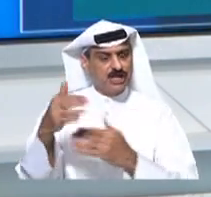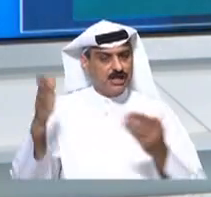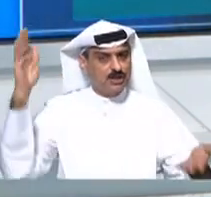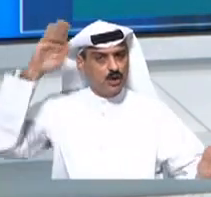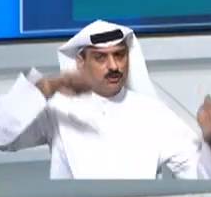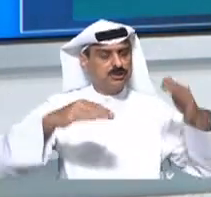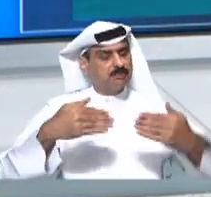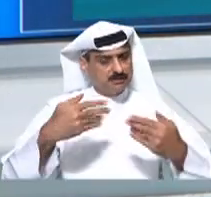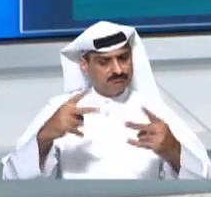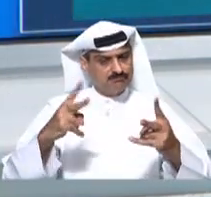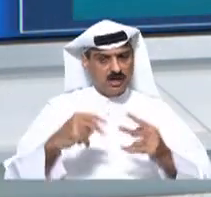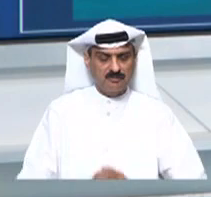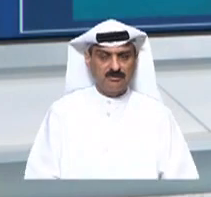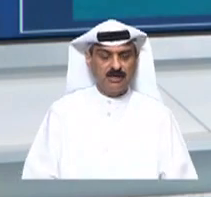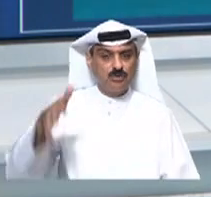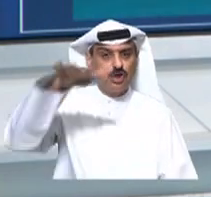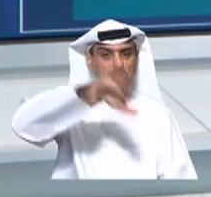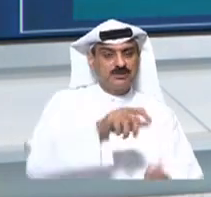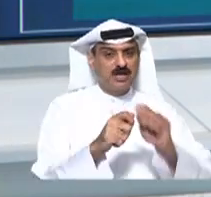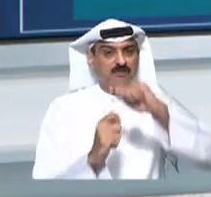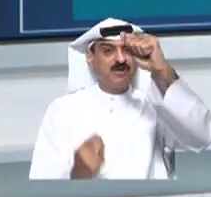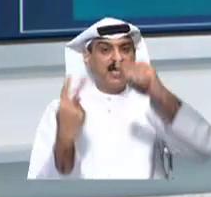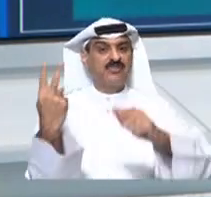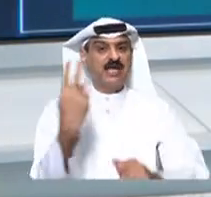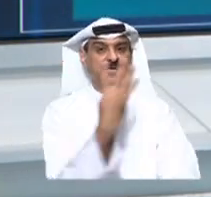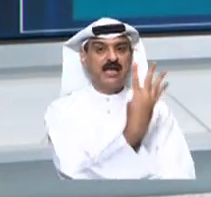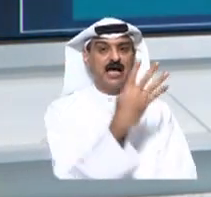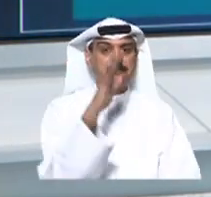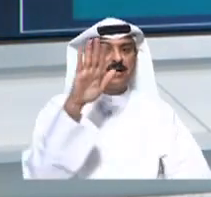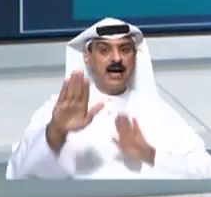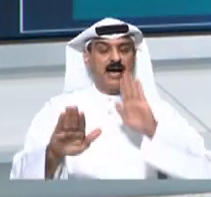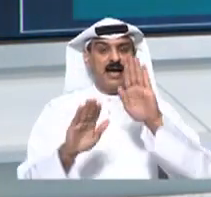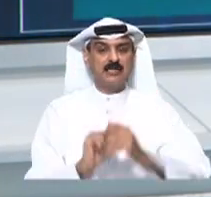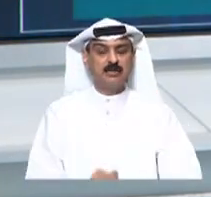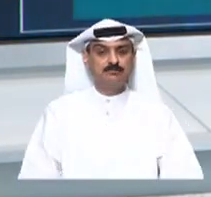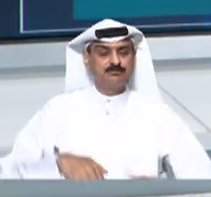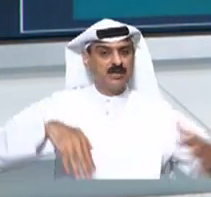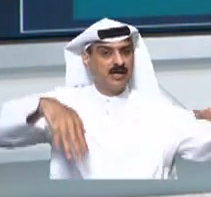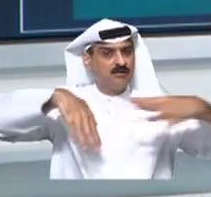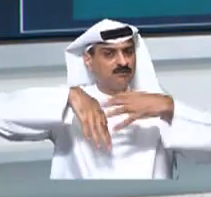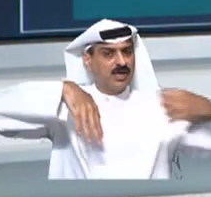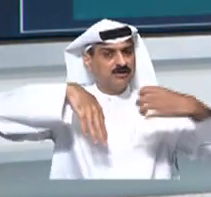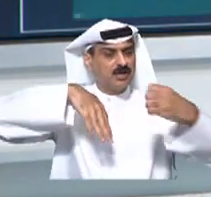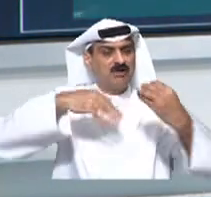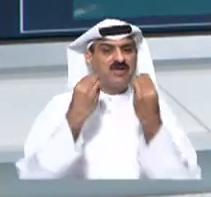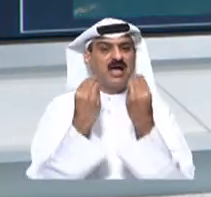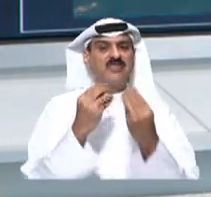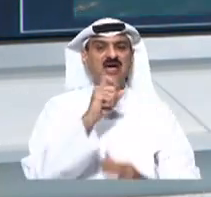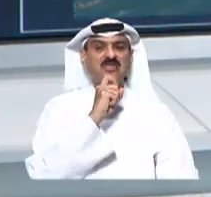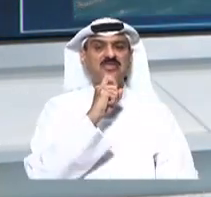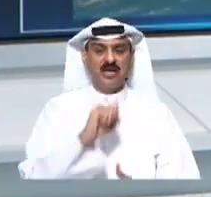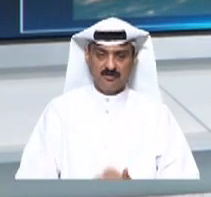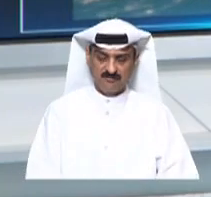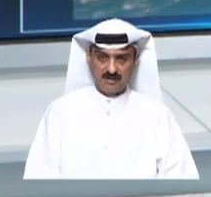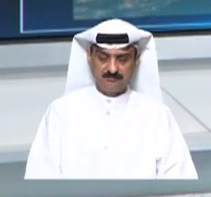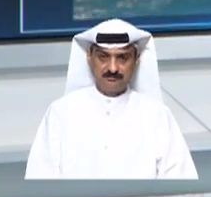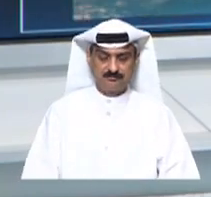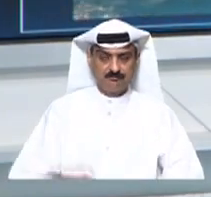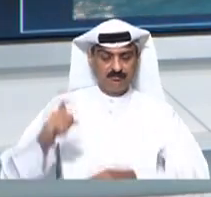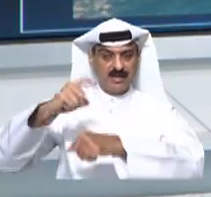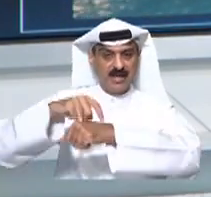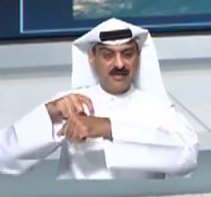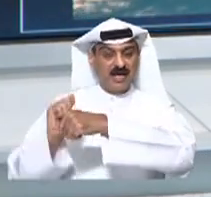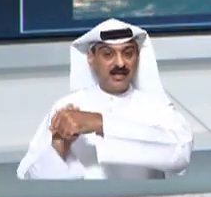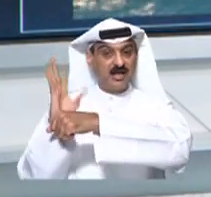متوقع تراوح ارتفاع الموج ما بين 2 إلى 4 أقدام. تيارات المائية لا تزال ضعيفة في فترات الفساد. أذان الفجر حسب التوقيت